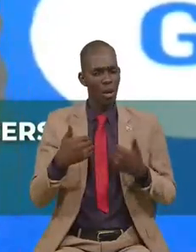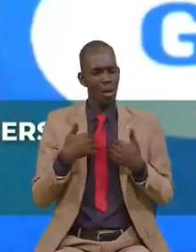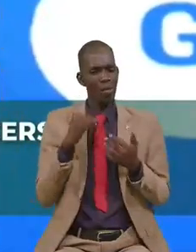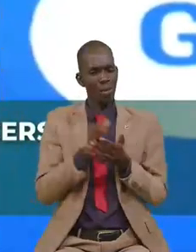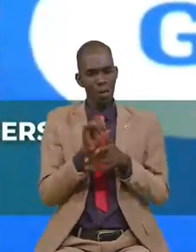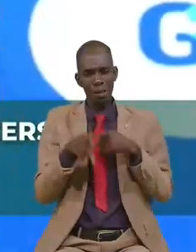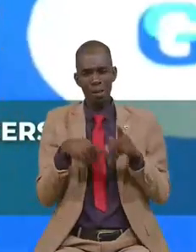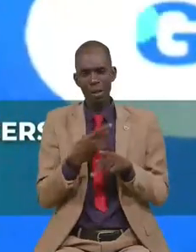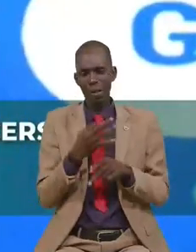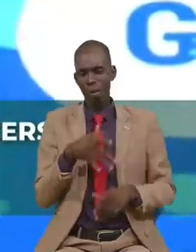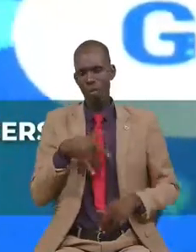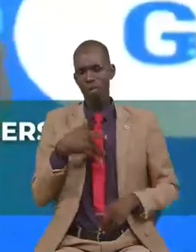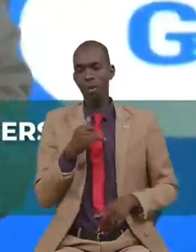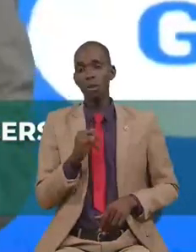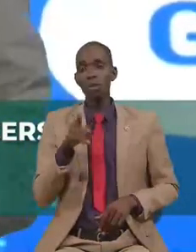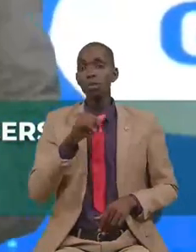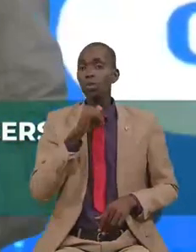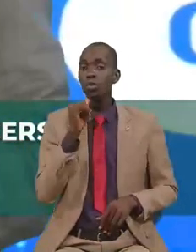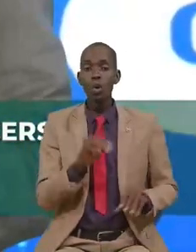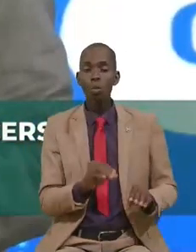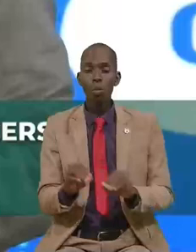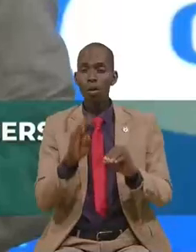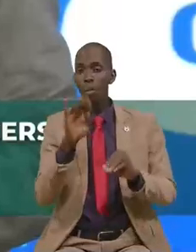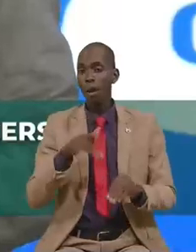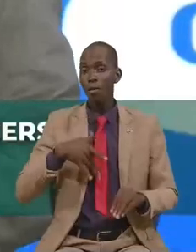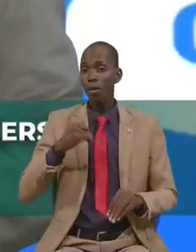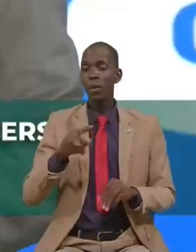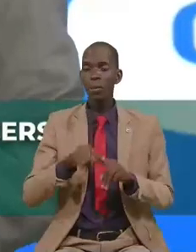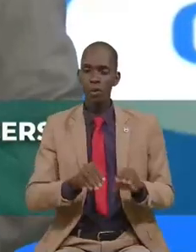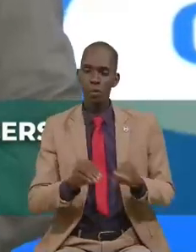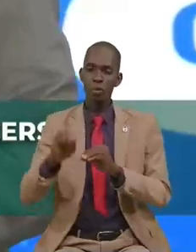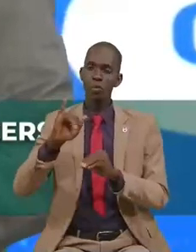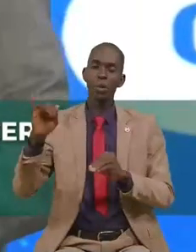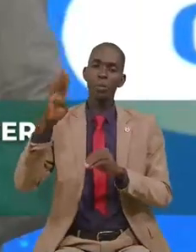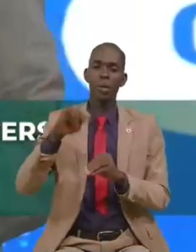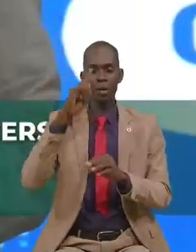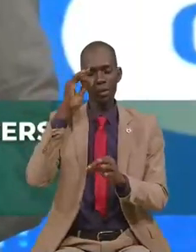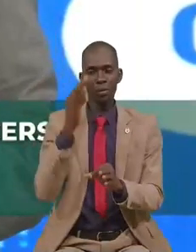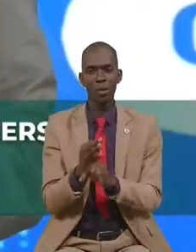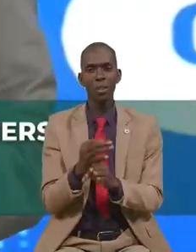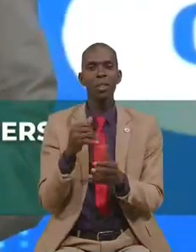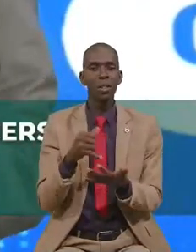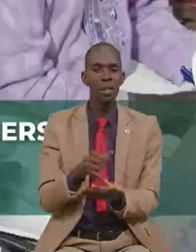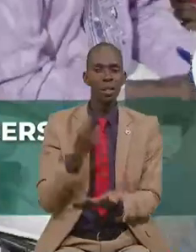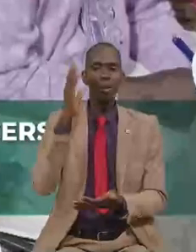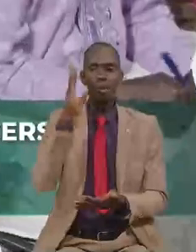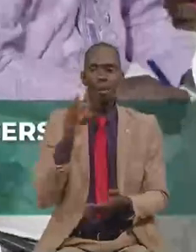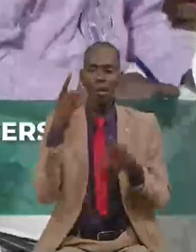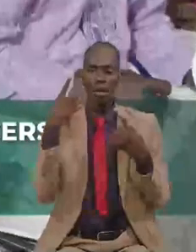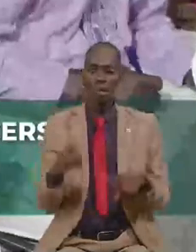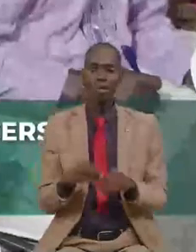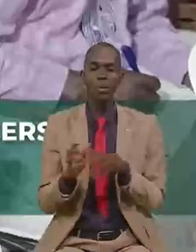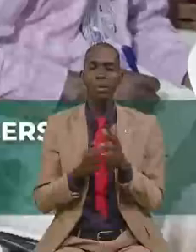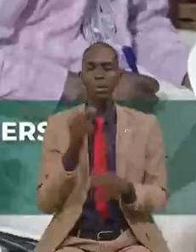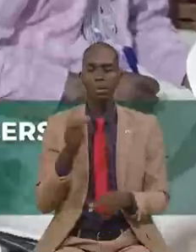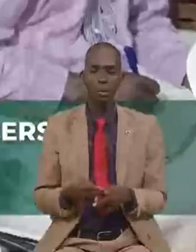sentiment. Tu ne marches pas par les sentiments, tu marches par la foi. Ça va arriver. Je